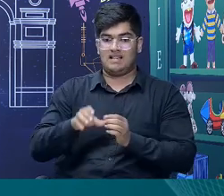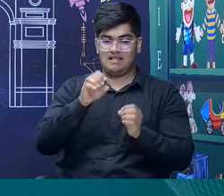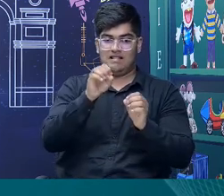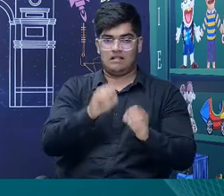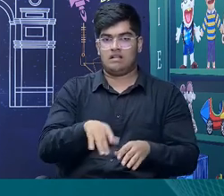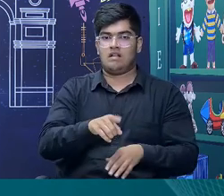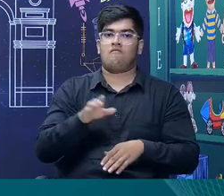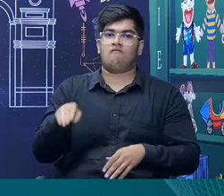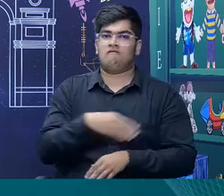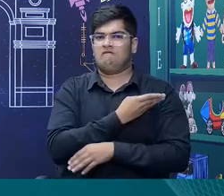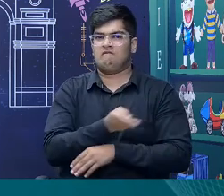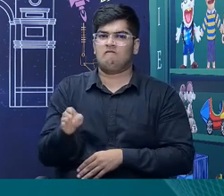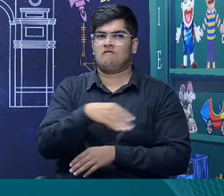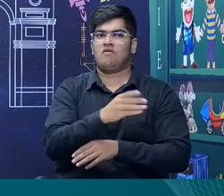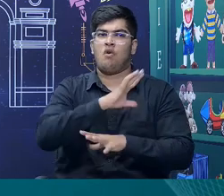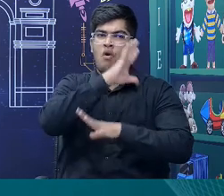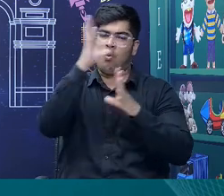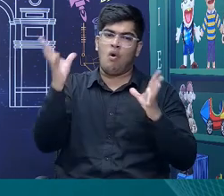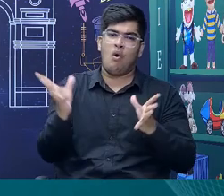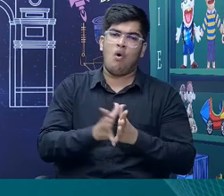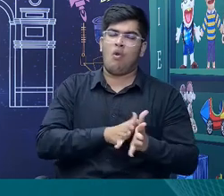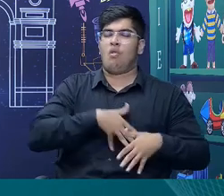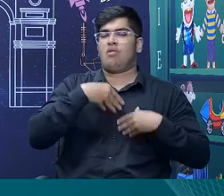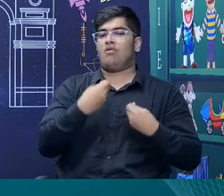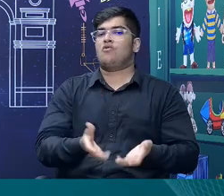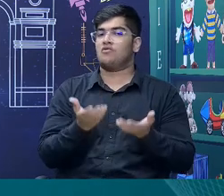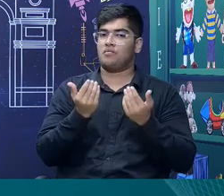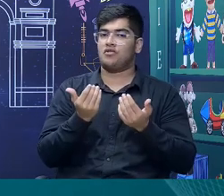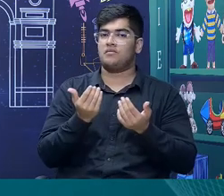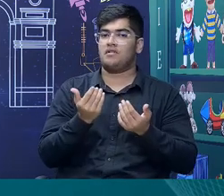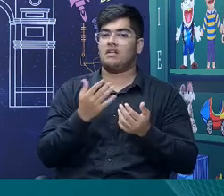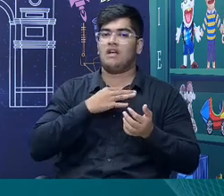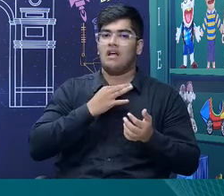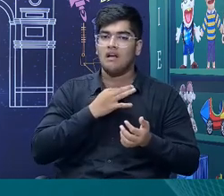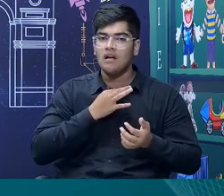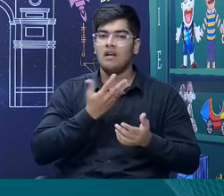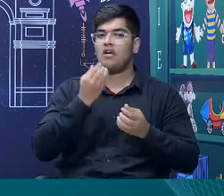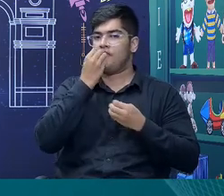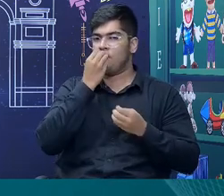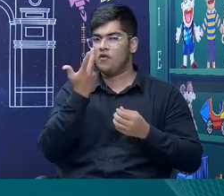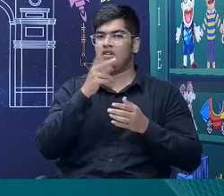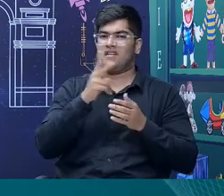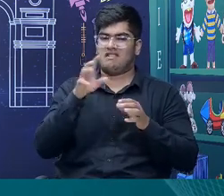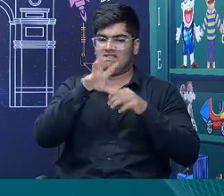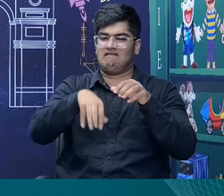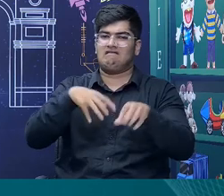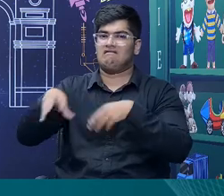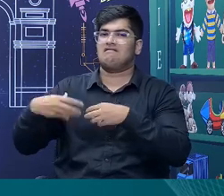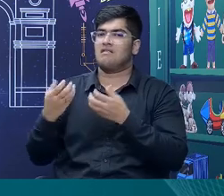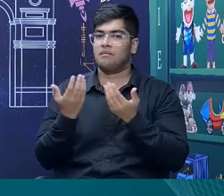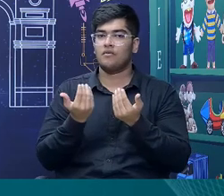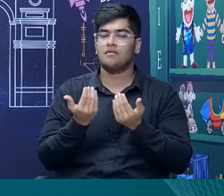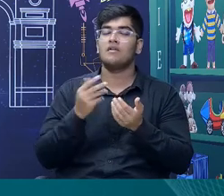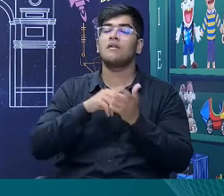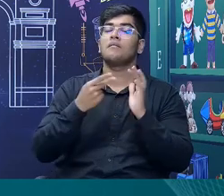तो यह सब कुछ नष्ट कर सकता है हमारे कपड़े हो रोशन हो सब कुछ नष्ट कर सकता है तो यह हमारी